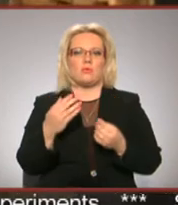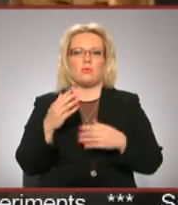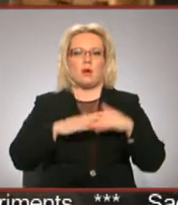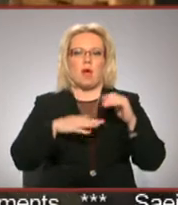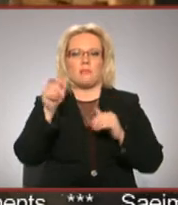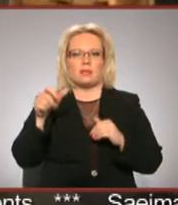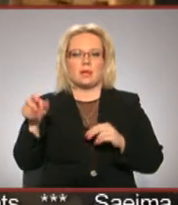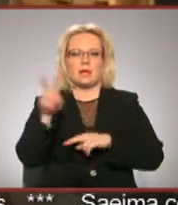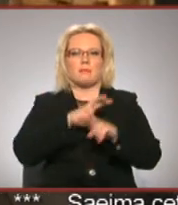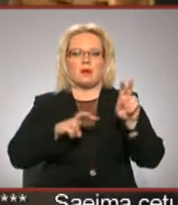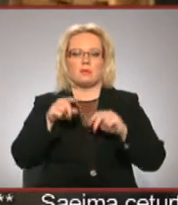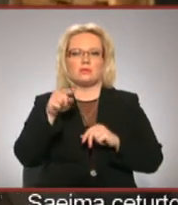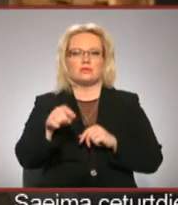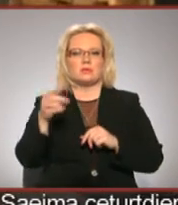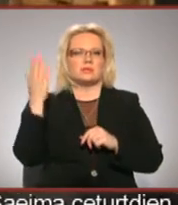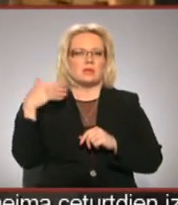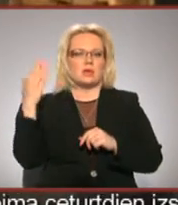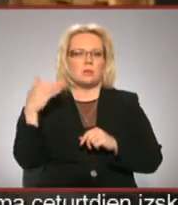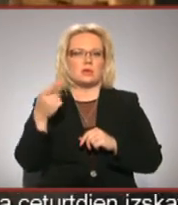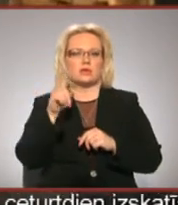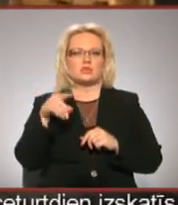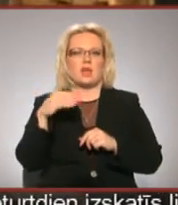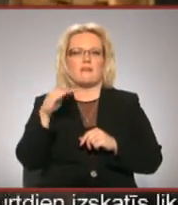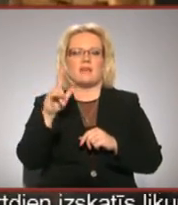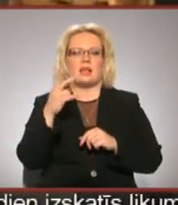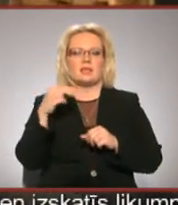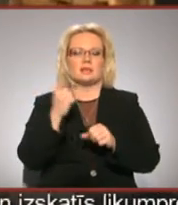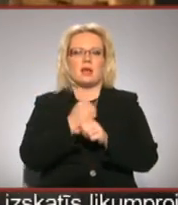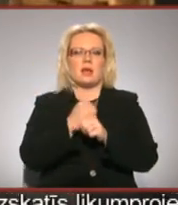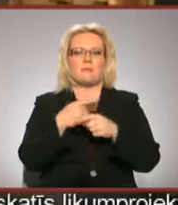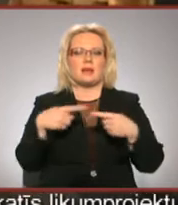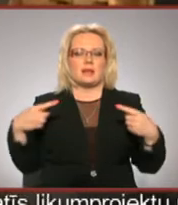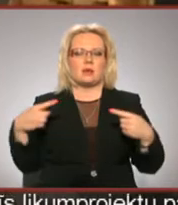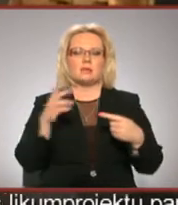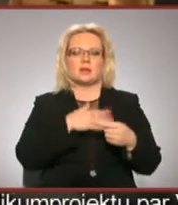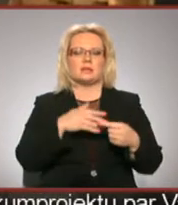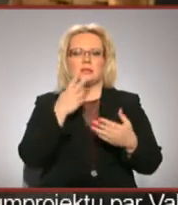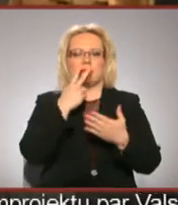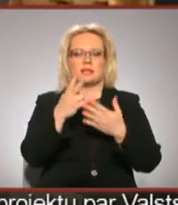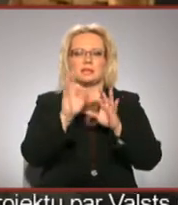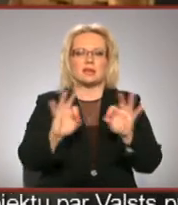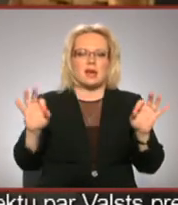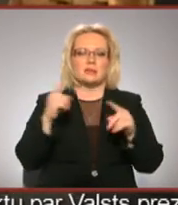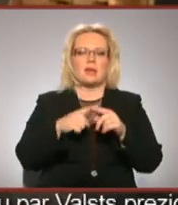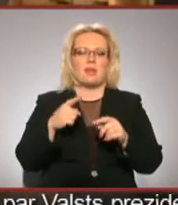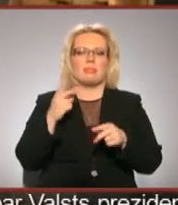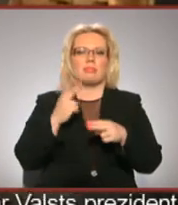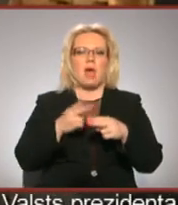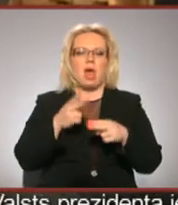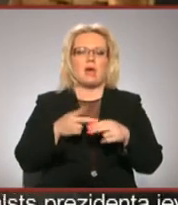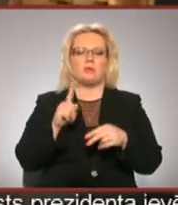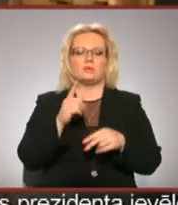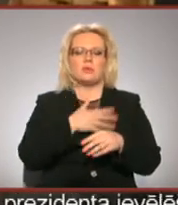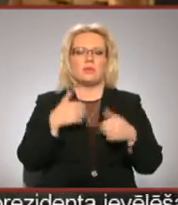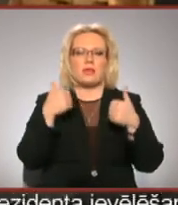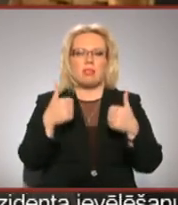meklē šos te senos Šefildes darbarīkus, kas ir gan vizuāli skaisti, gan tērauds viņiem ir labs, gan